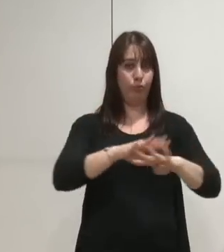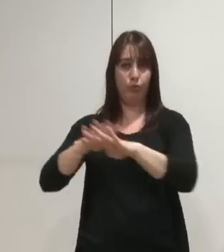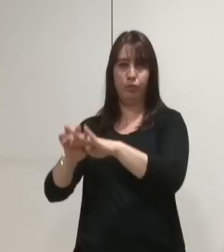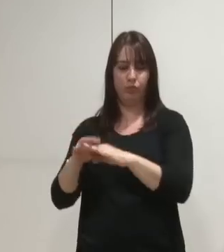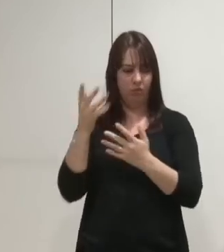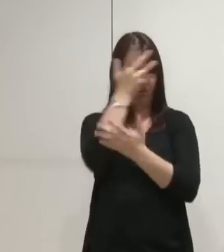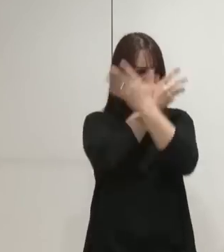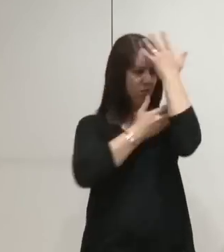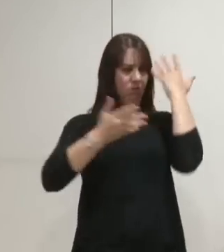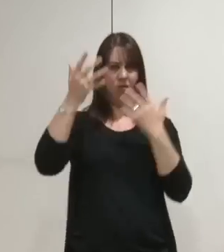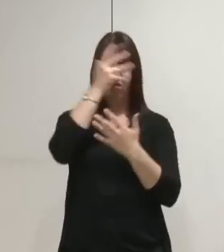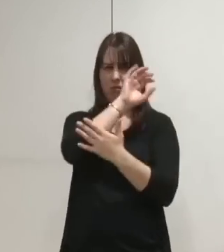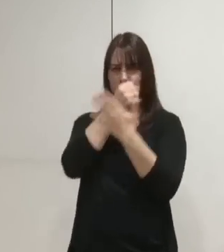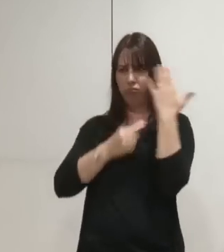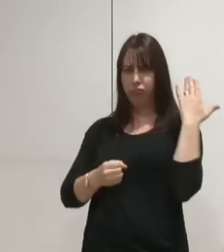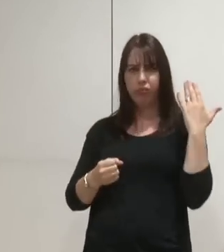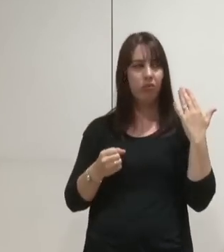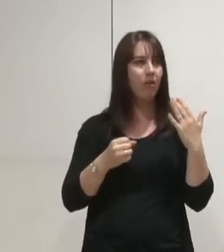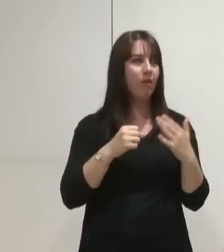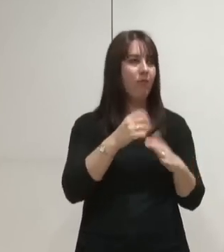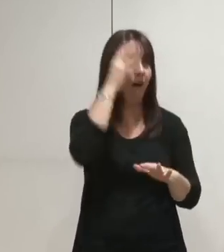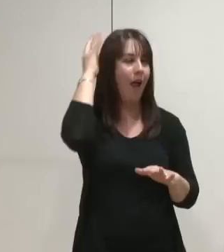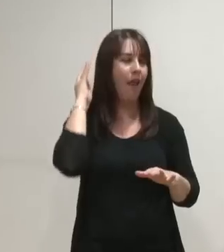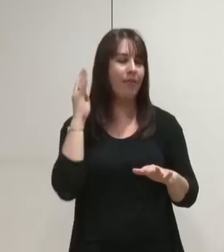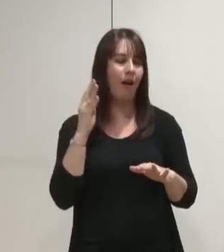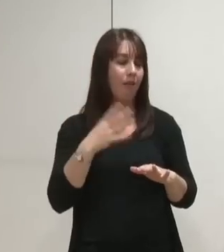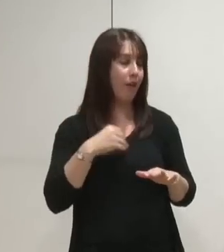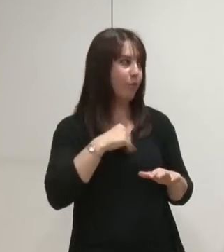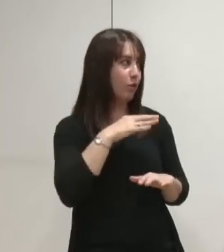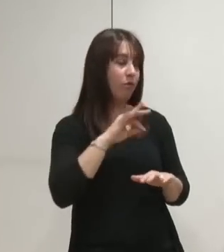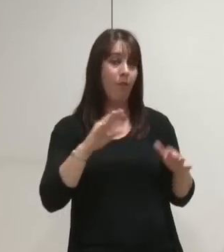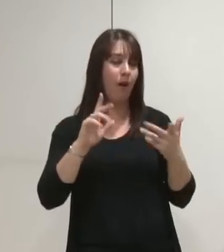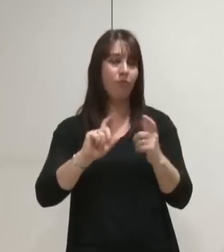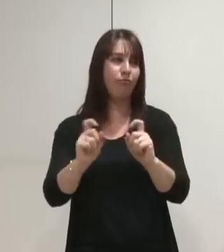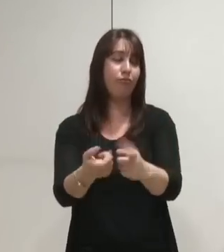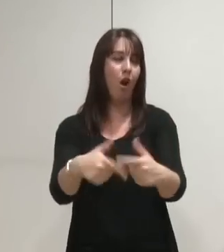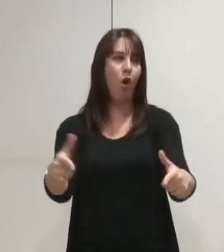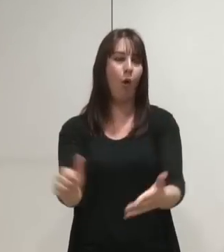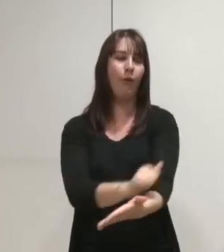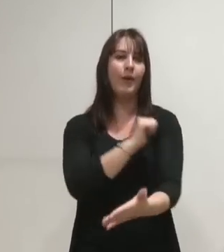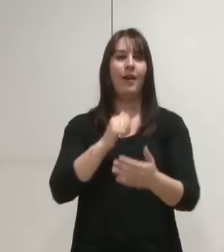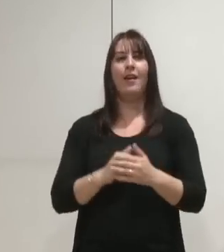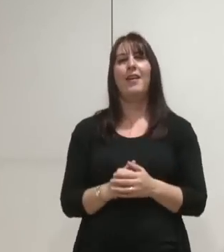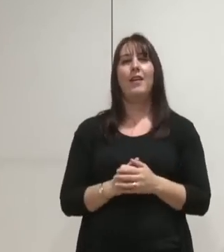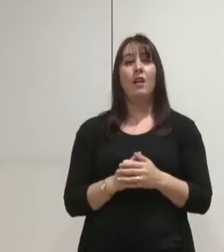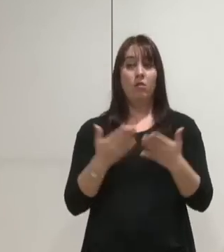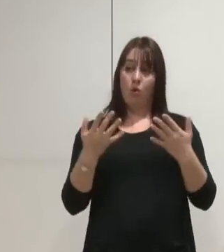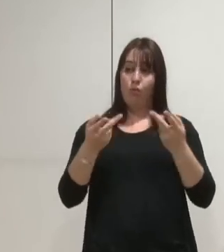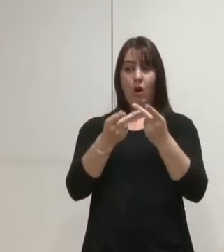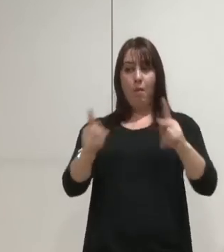latin il y en aura bientôt plus du latin et c'était peu efficace pour l'action d'une commune